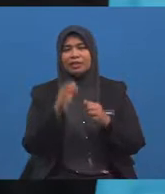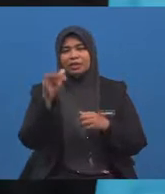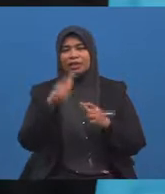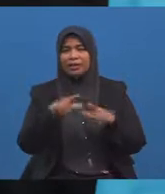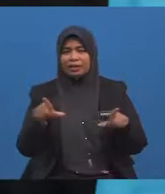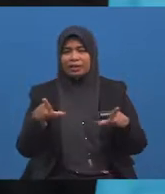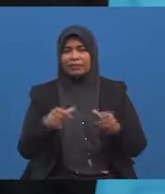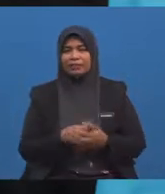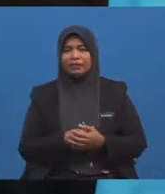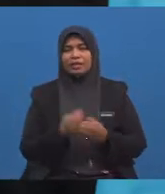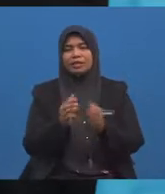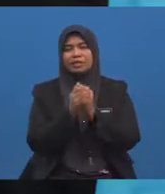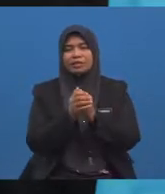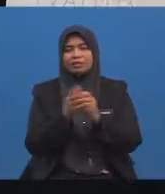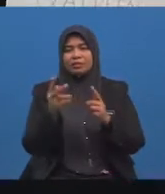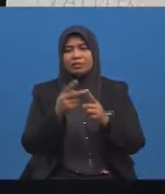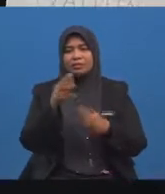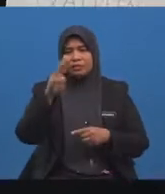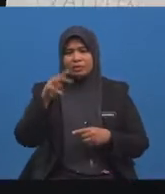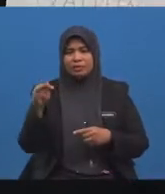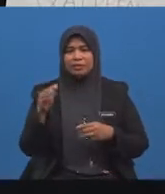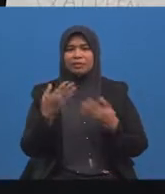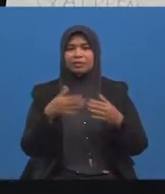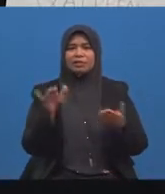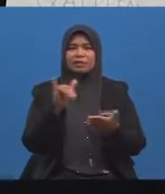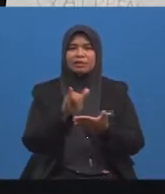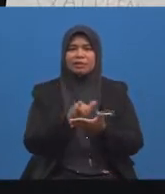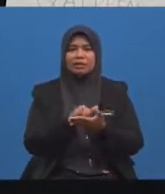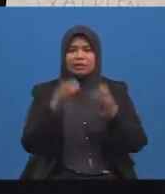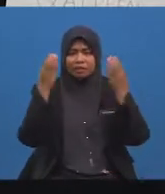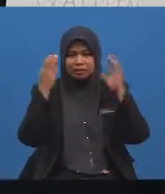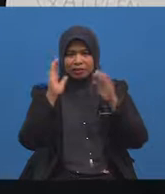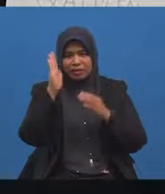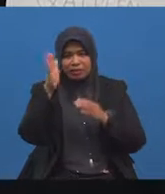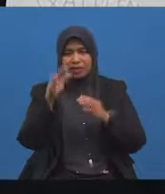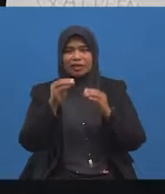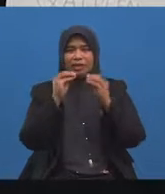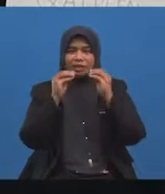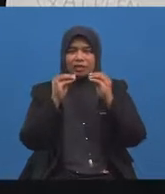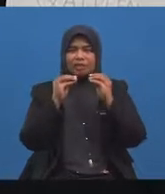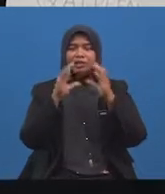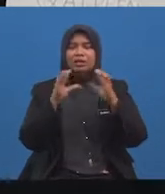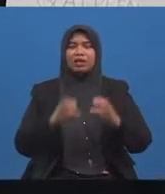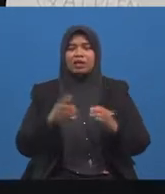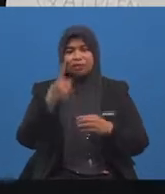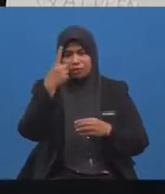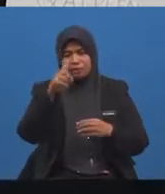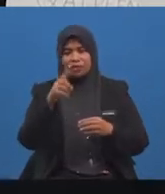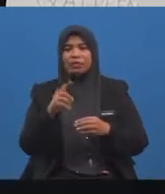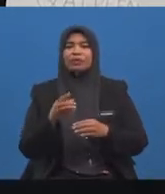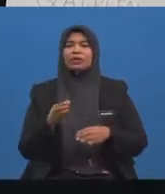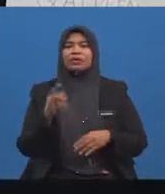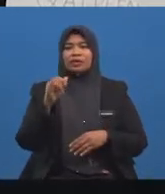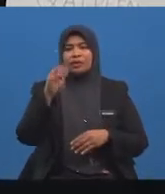lain. Syabas, murid-murid. Selepas itu, cikgu akan ajar cara untuk